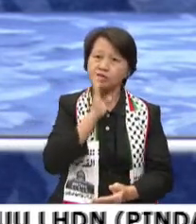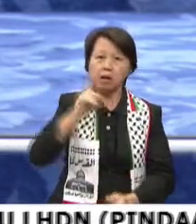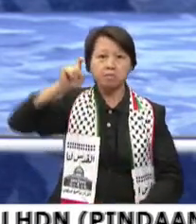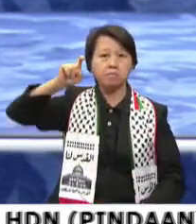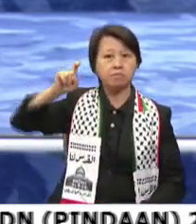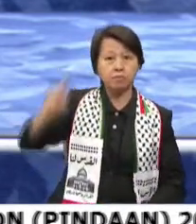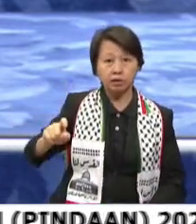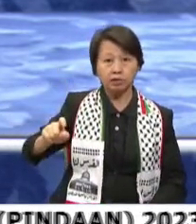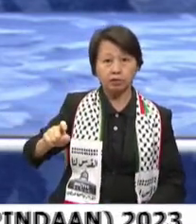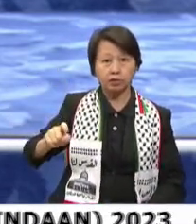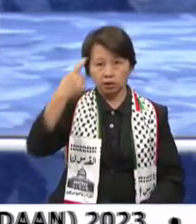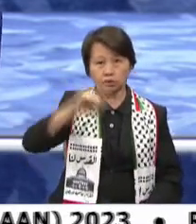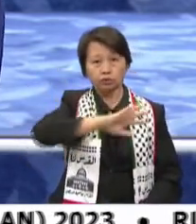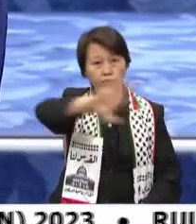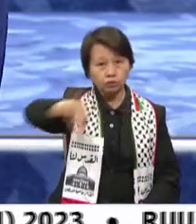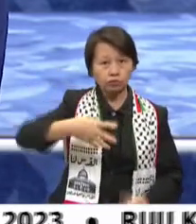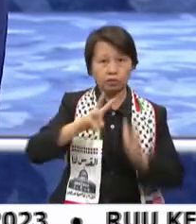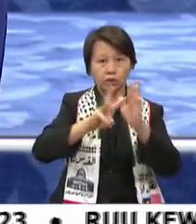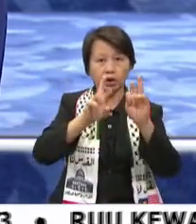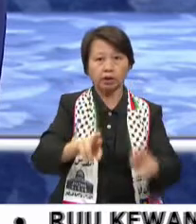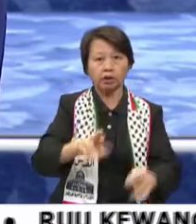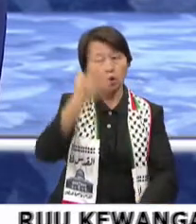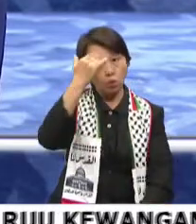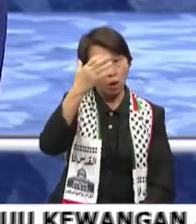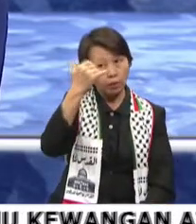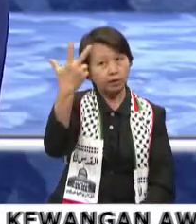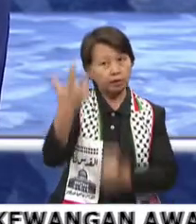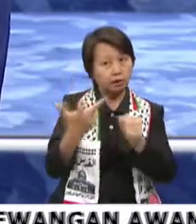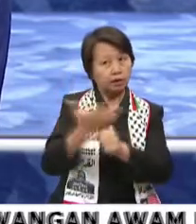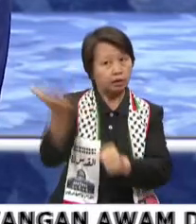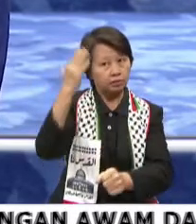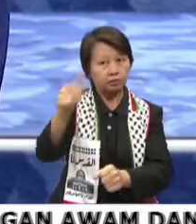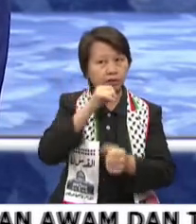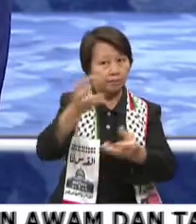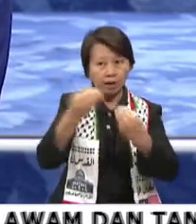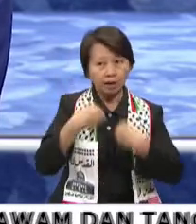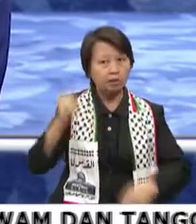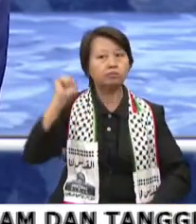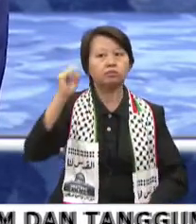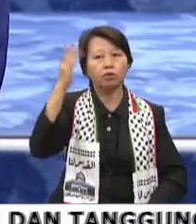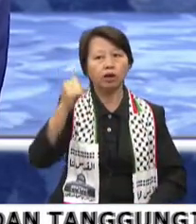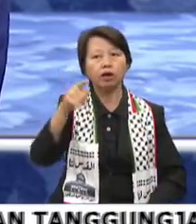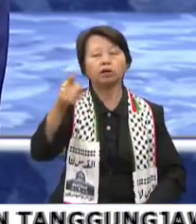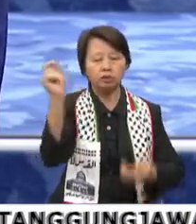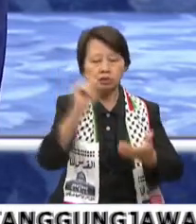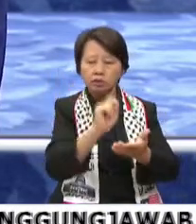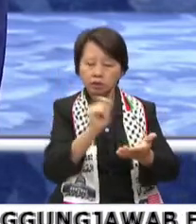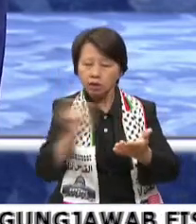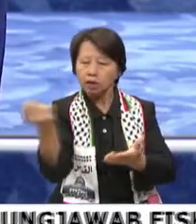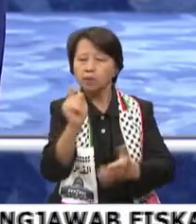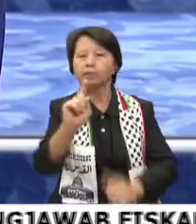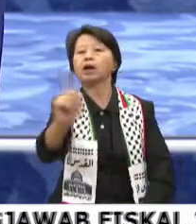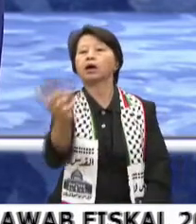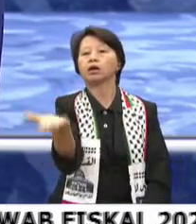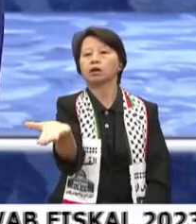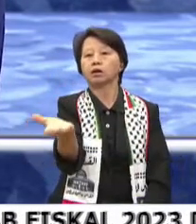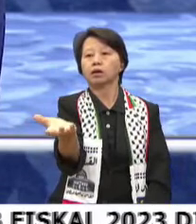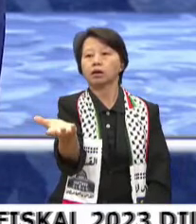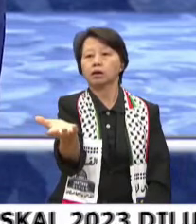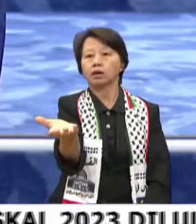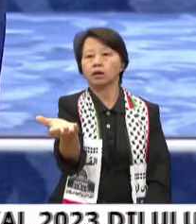mesti kepada semua wakil rakyat Mengapa 3 tahun kamu tak bagi P wakil rakyat kamu baca Quran mana masa